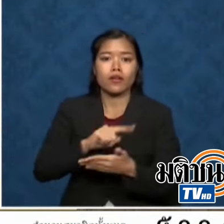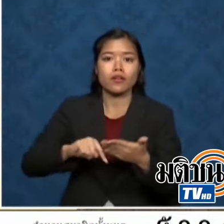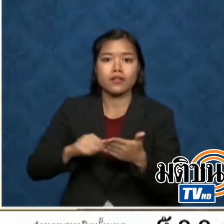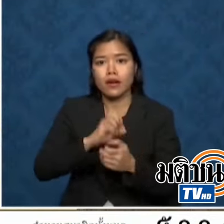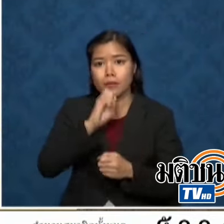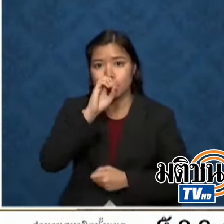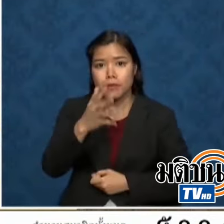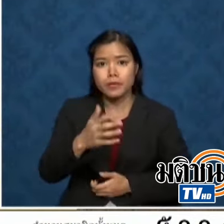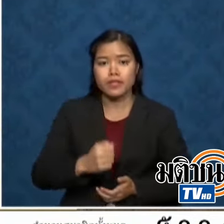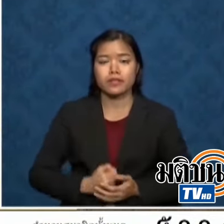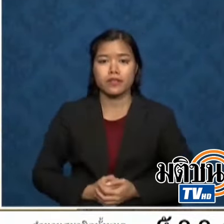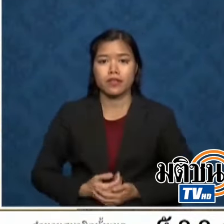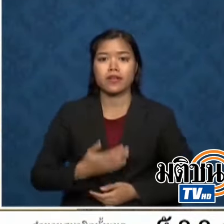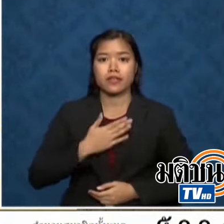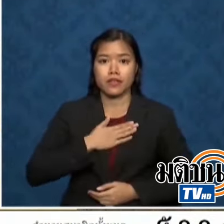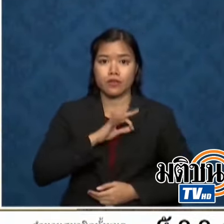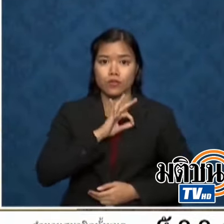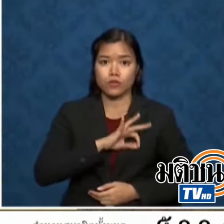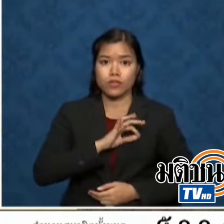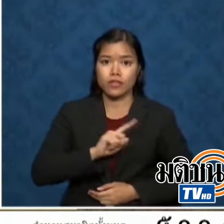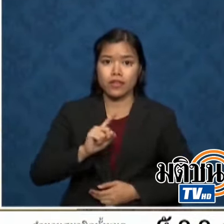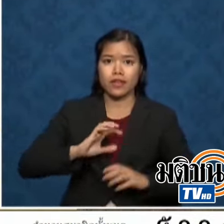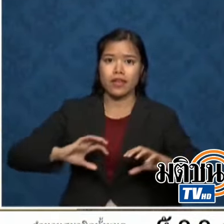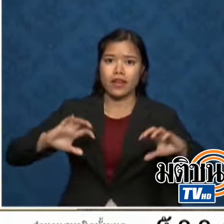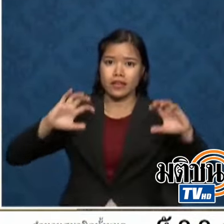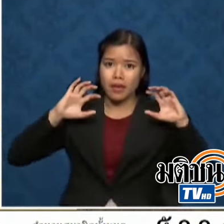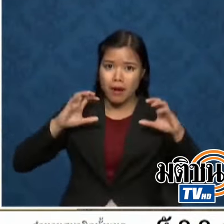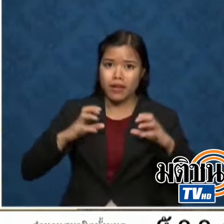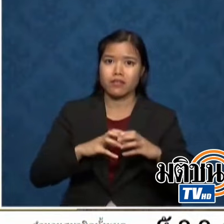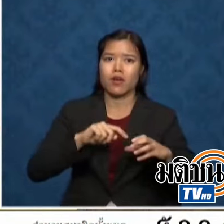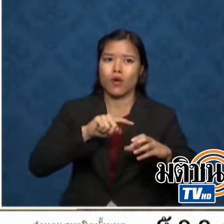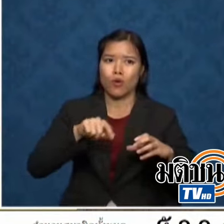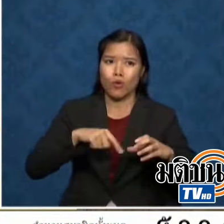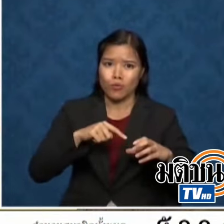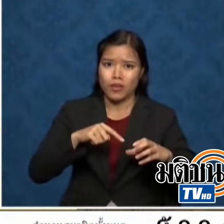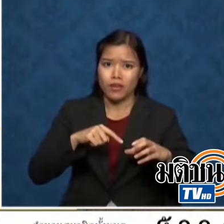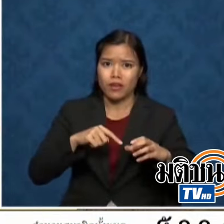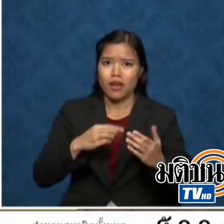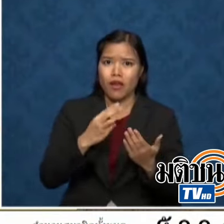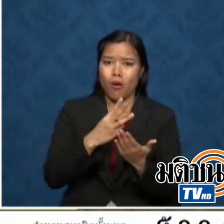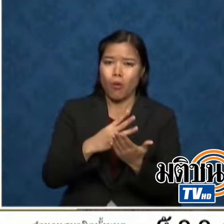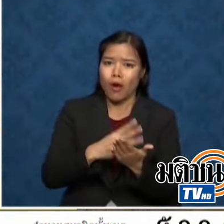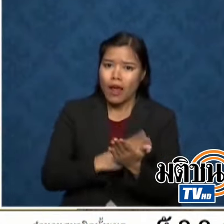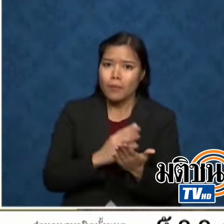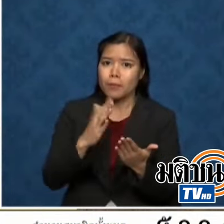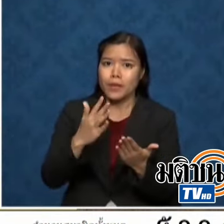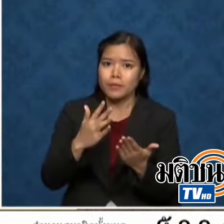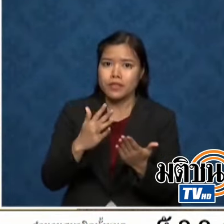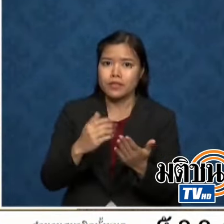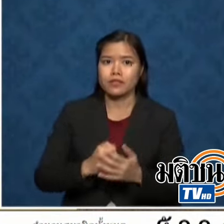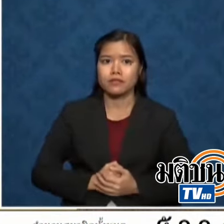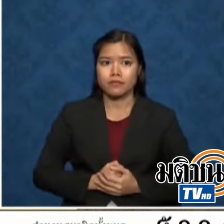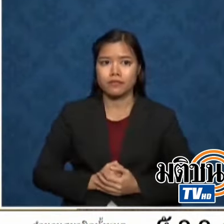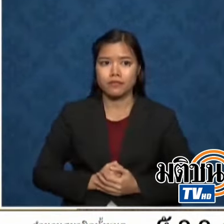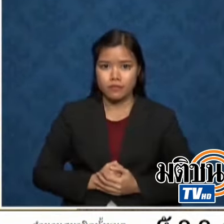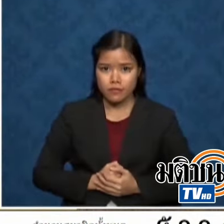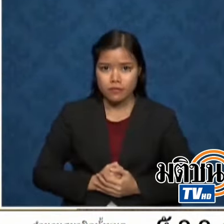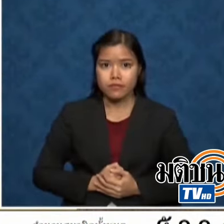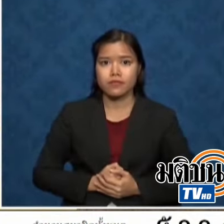จนทำให้ผมรู้สึกว่ารัฐบาลชุดนี้ไร้วาระรัฐบาลชุดนี้ไม่มี